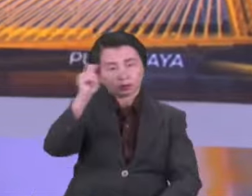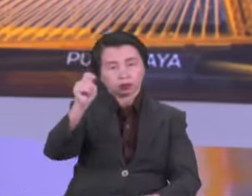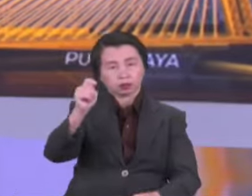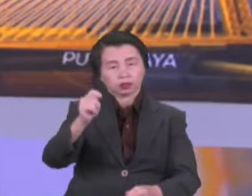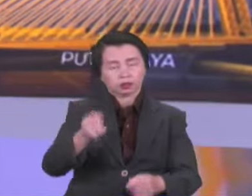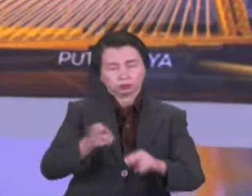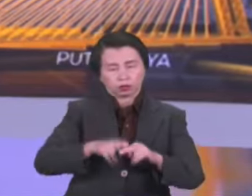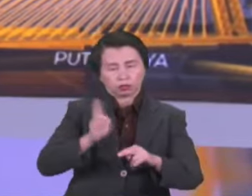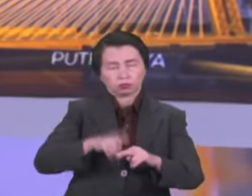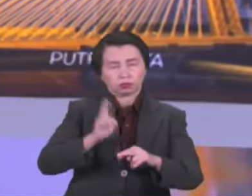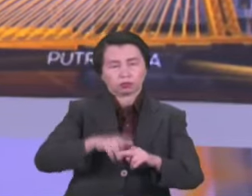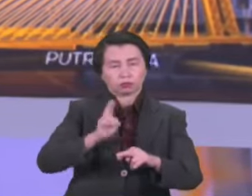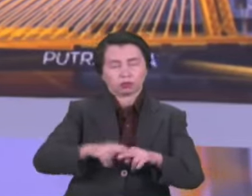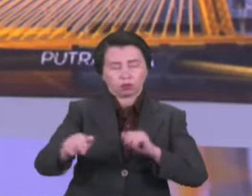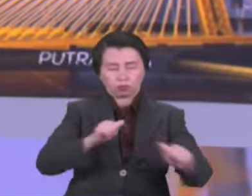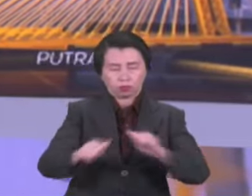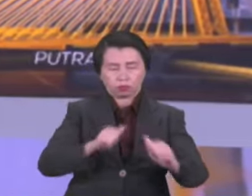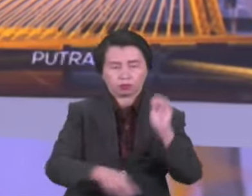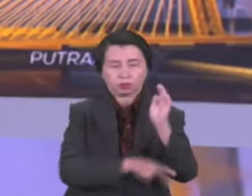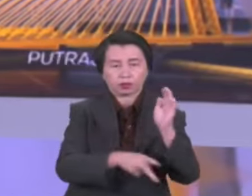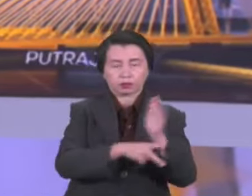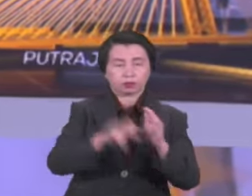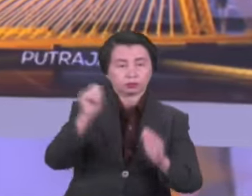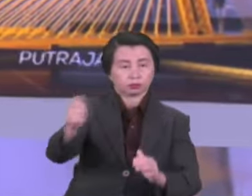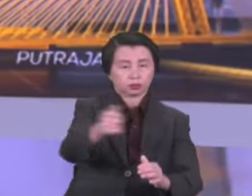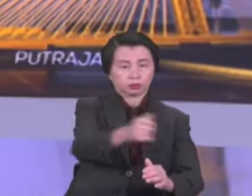terus menggandakan aktiviti di parlimen masing-masing.